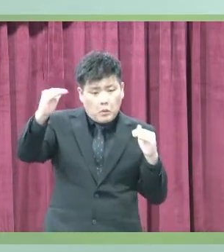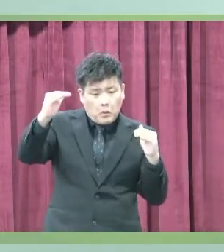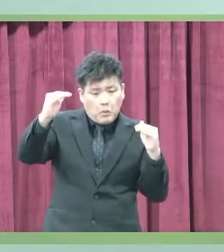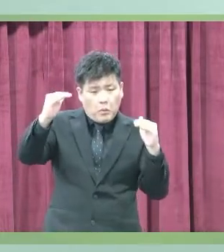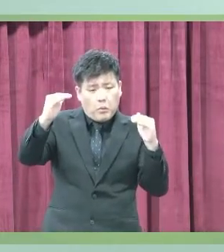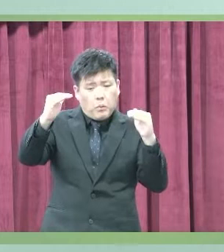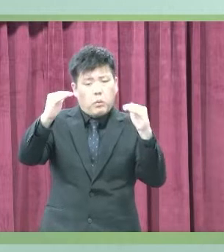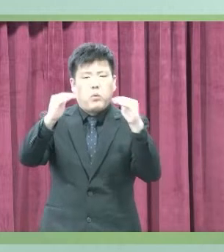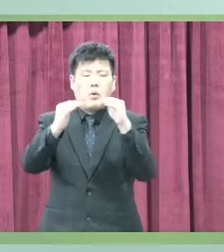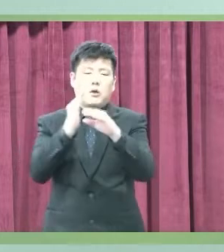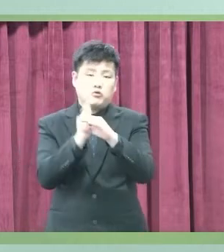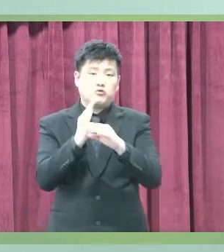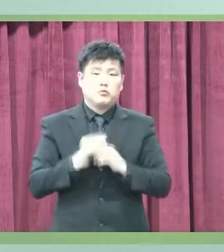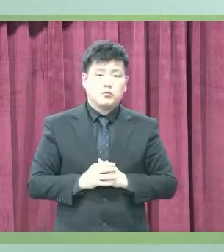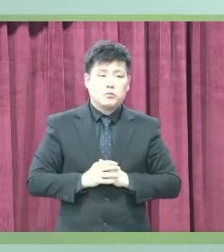있습니다.